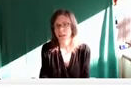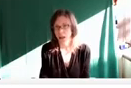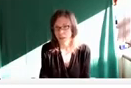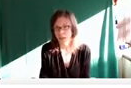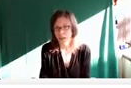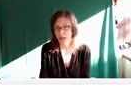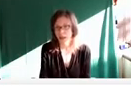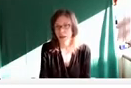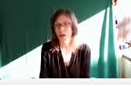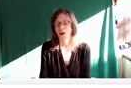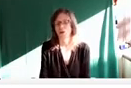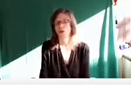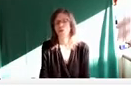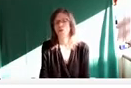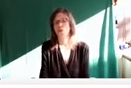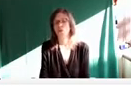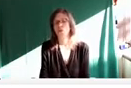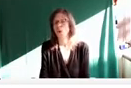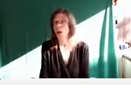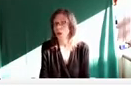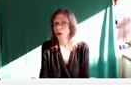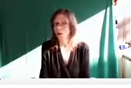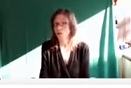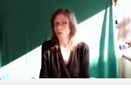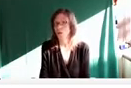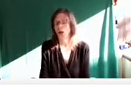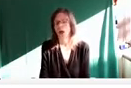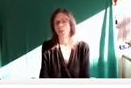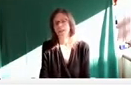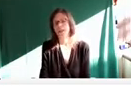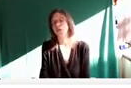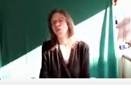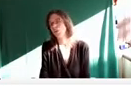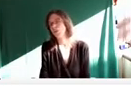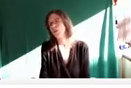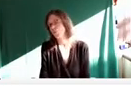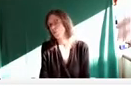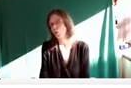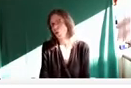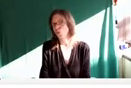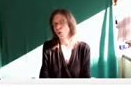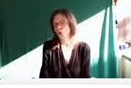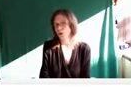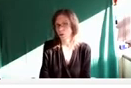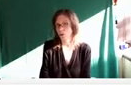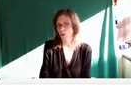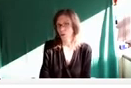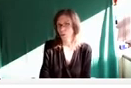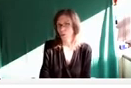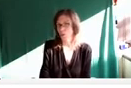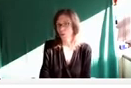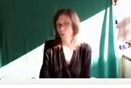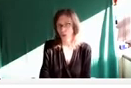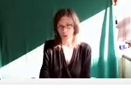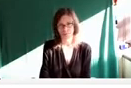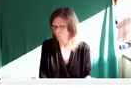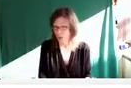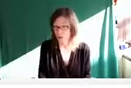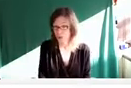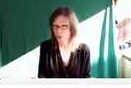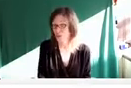provinciale en matière de... Pas encore, en tout cas, en matière de diffusion, de gestion de